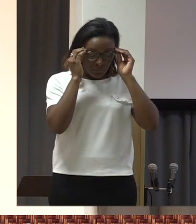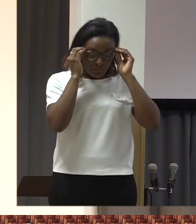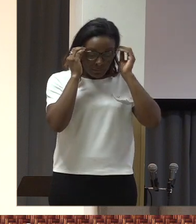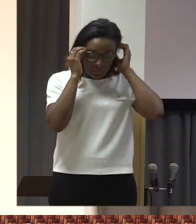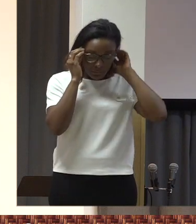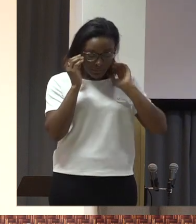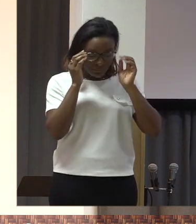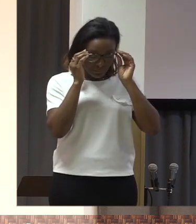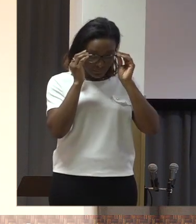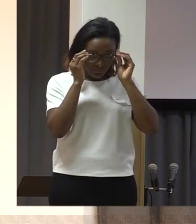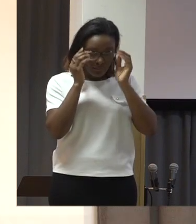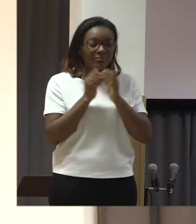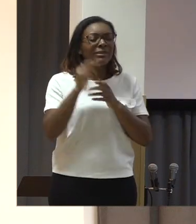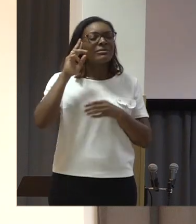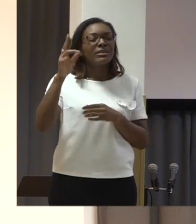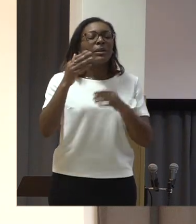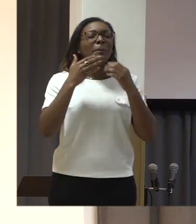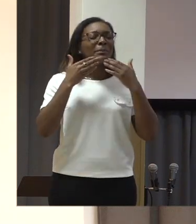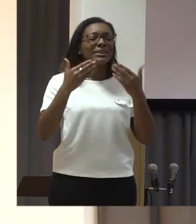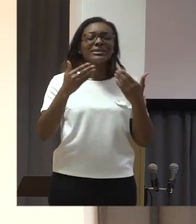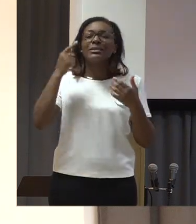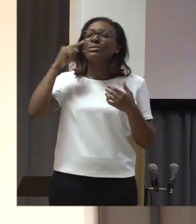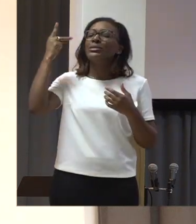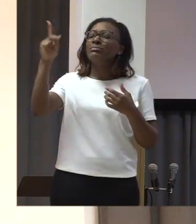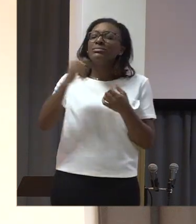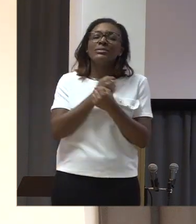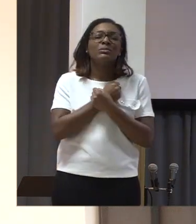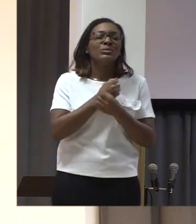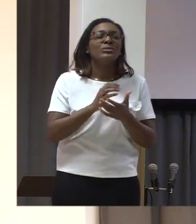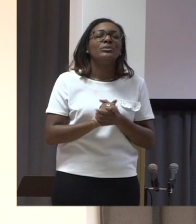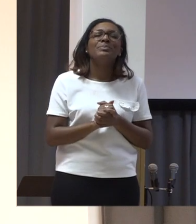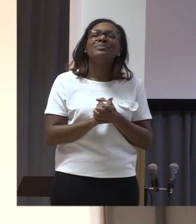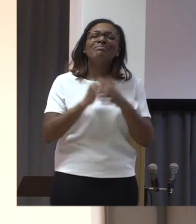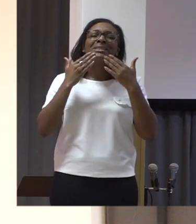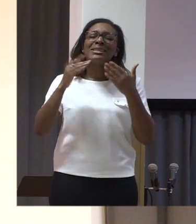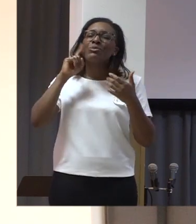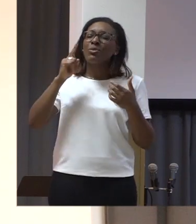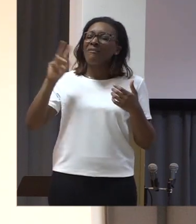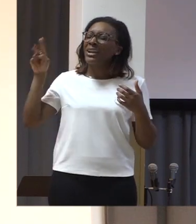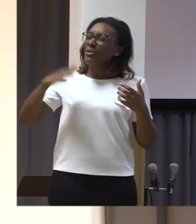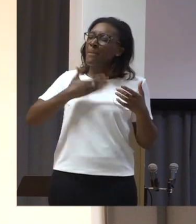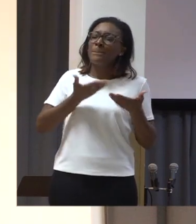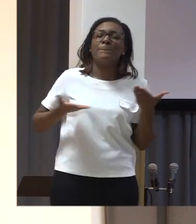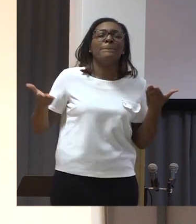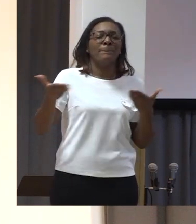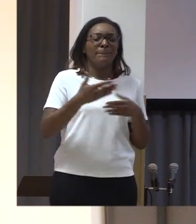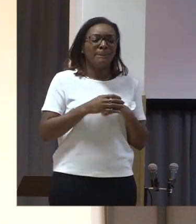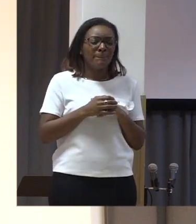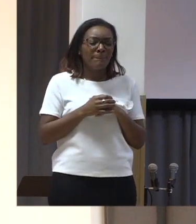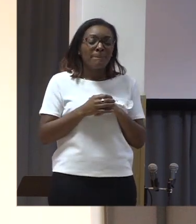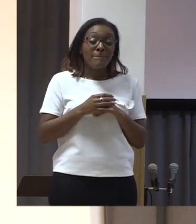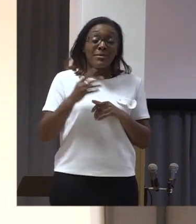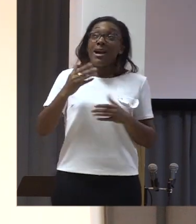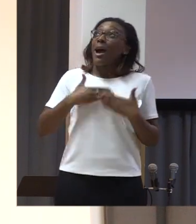Seigneur, te disons merci pour ton amour, te disons merci parce que tu nous aimes d'un